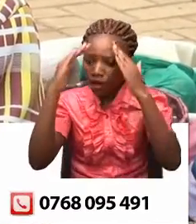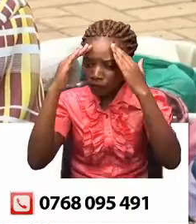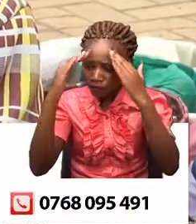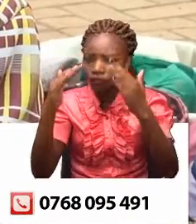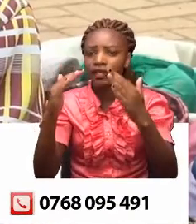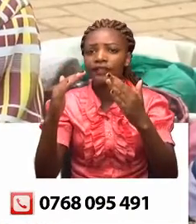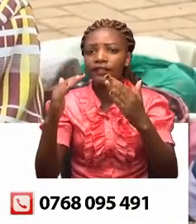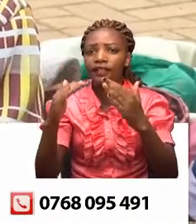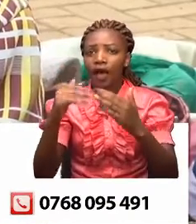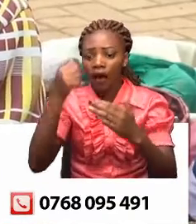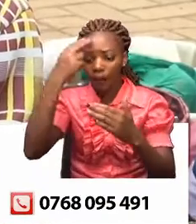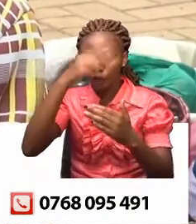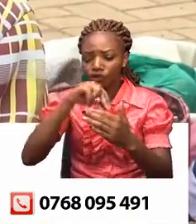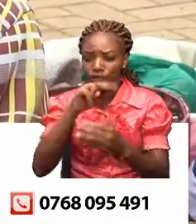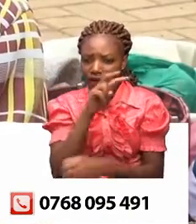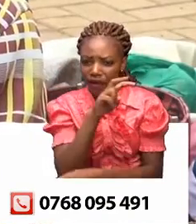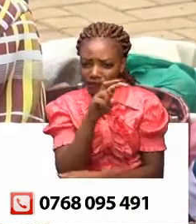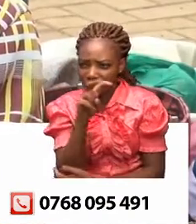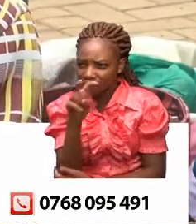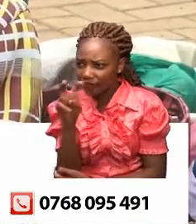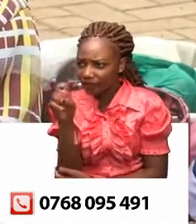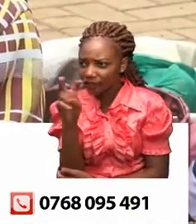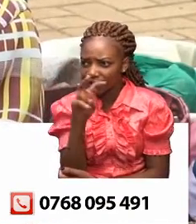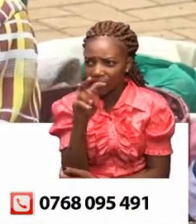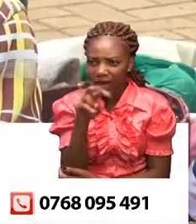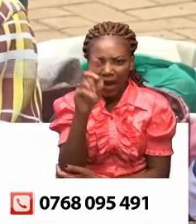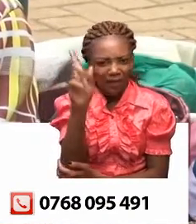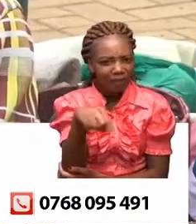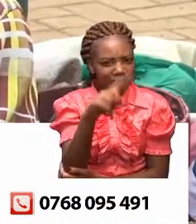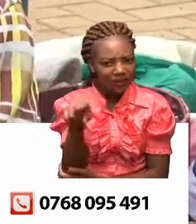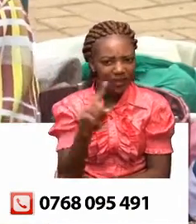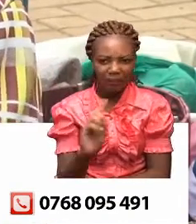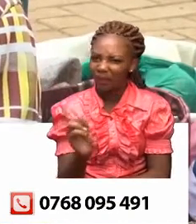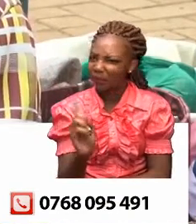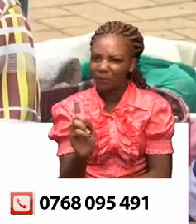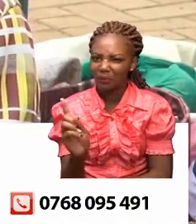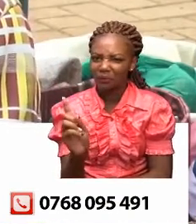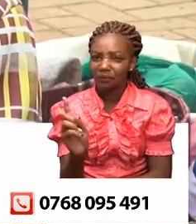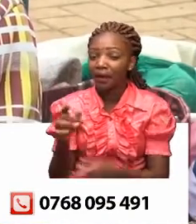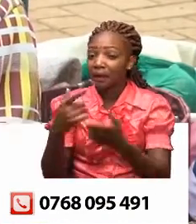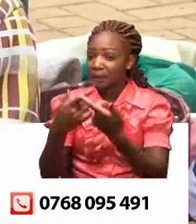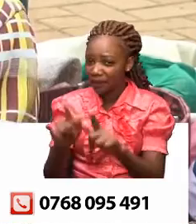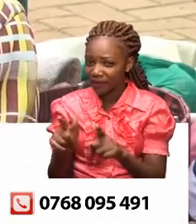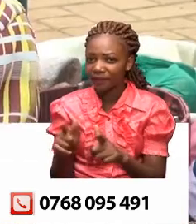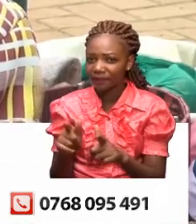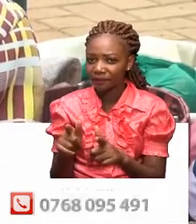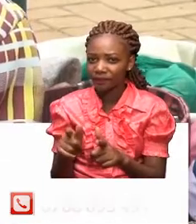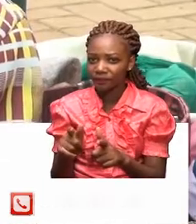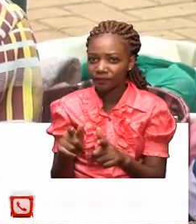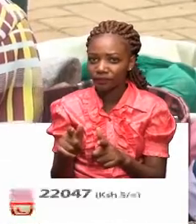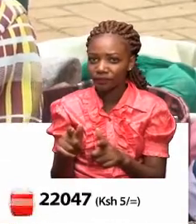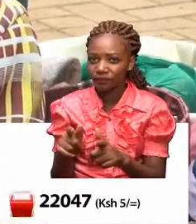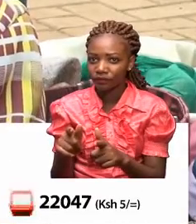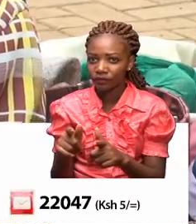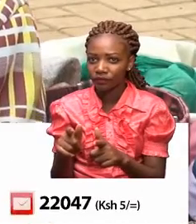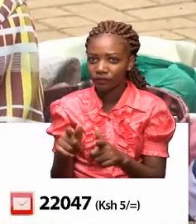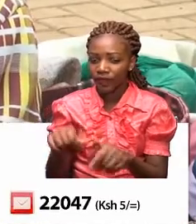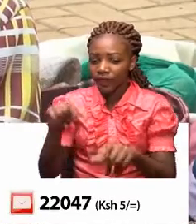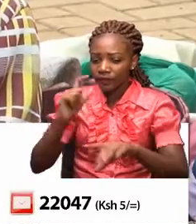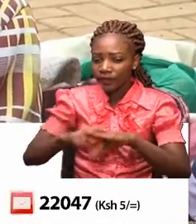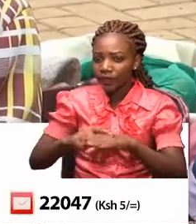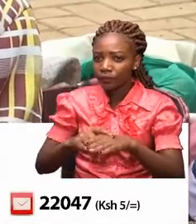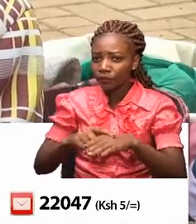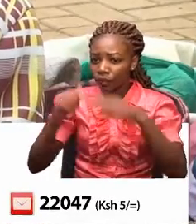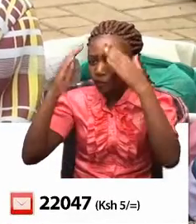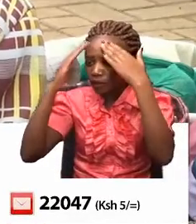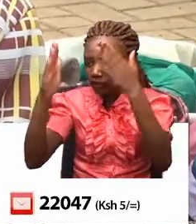vile tumeiangalia tujiona makosa yote ambayo iko, lakini jinsi ambavyo tunaangalia kule juu